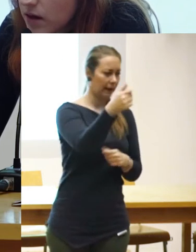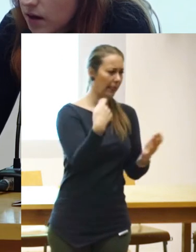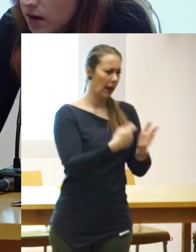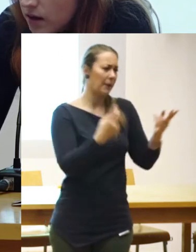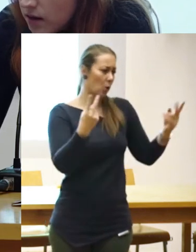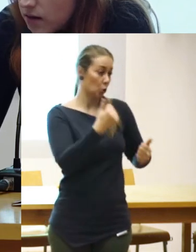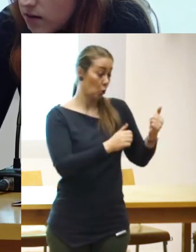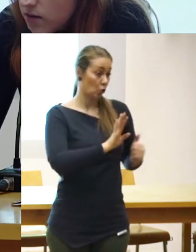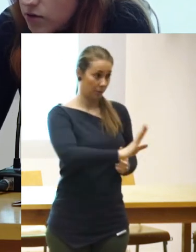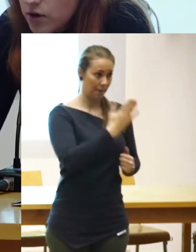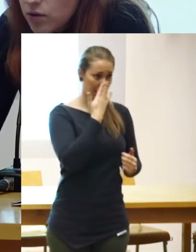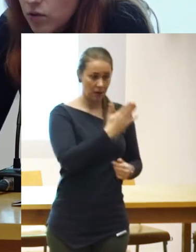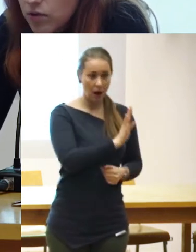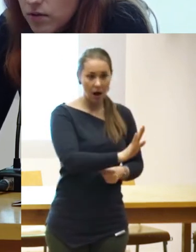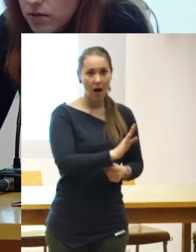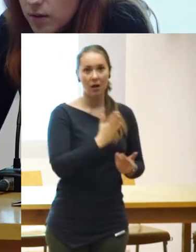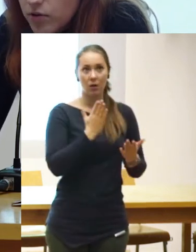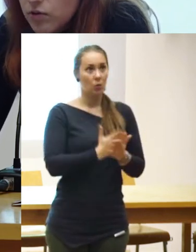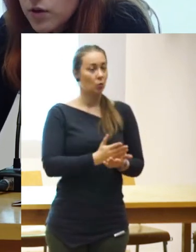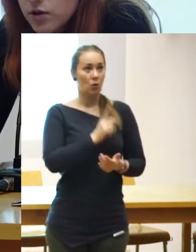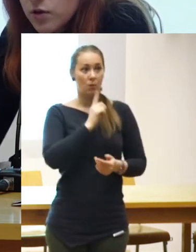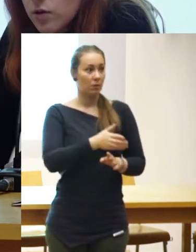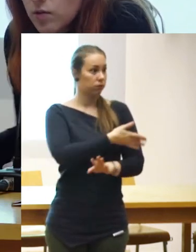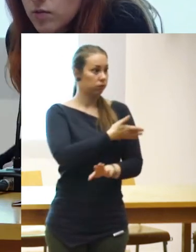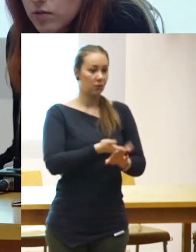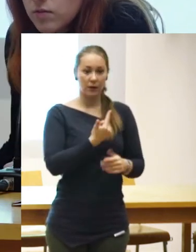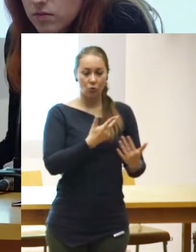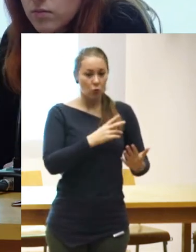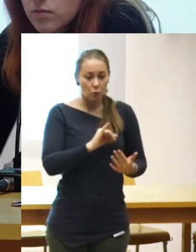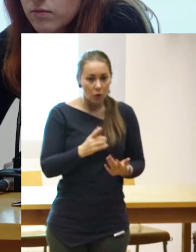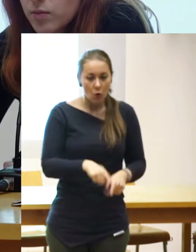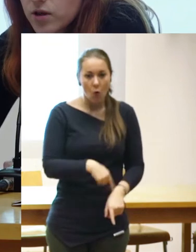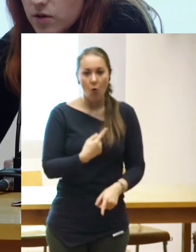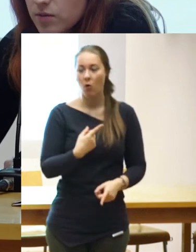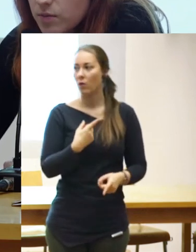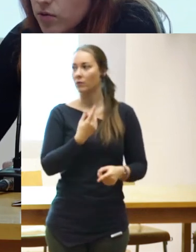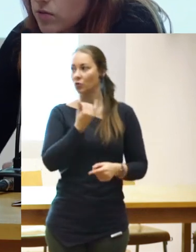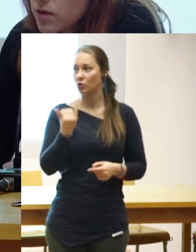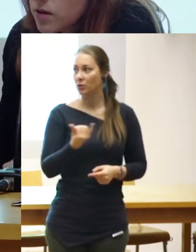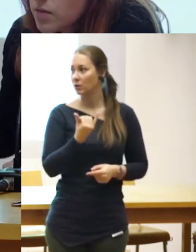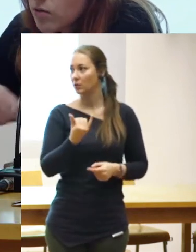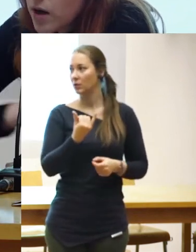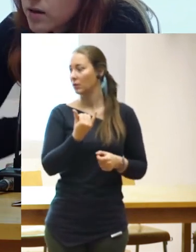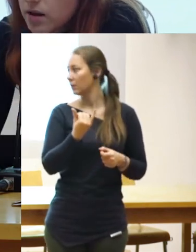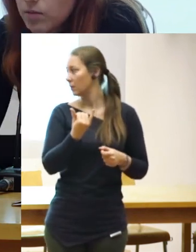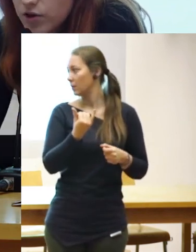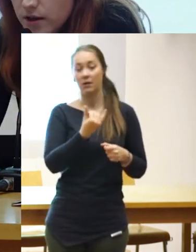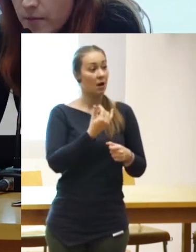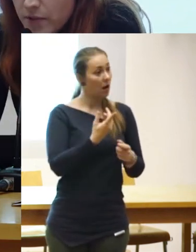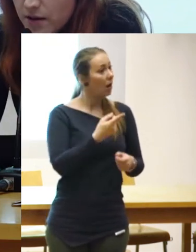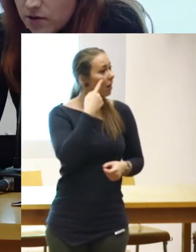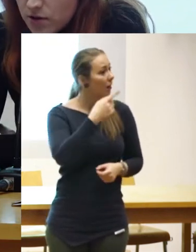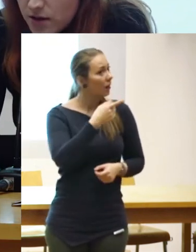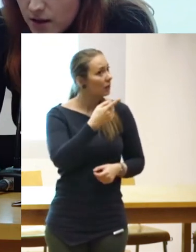28 ročníků naprostou většinou, v naprosté většině případů se těmi laureáty stali